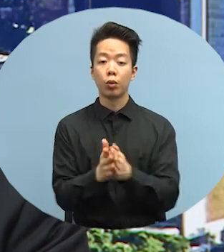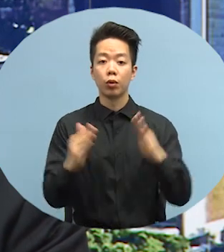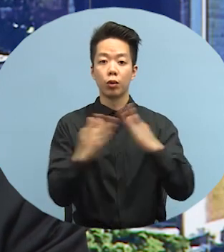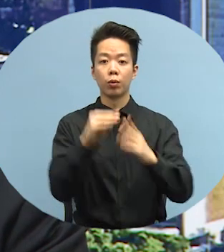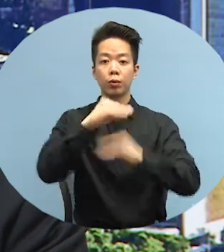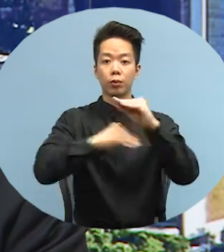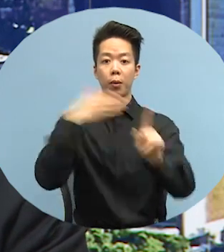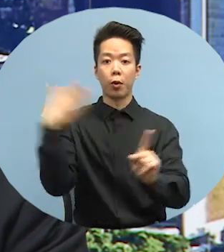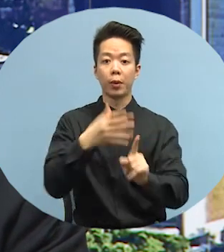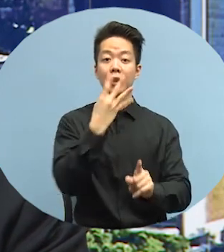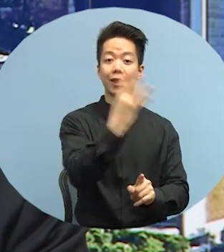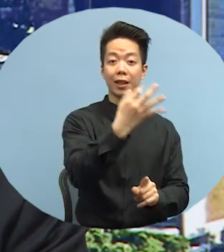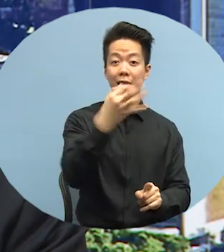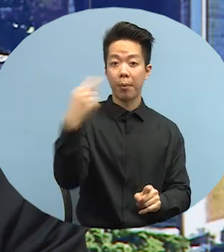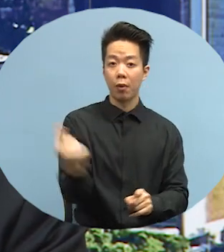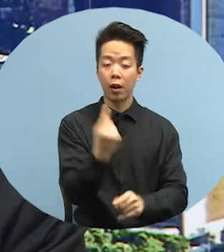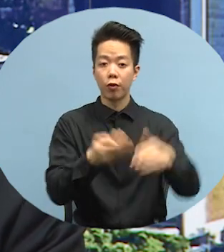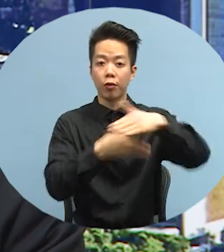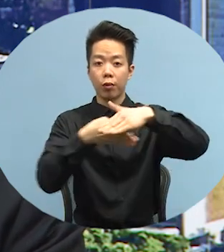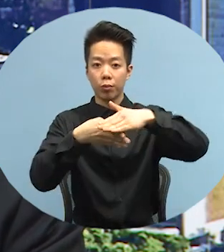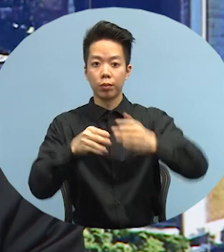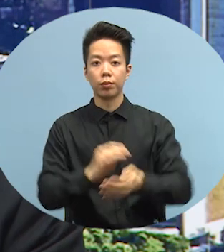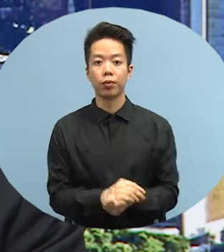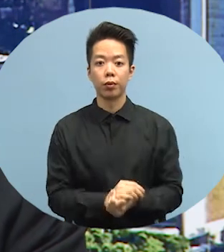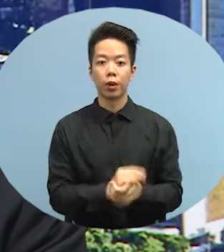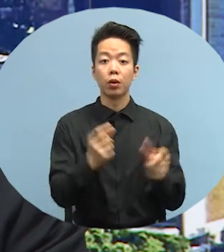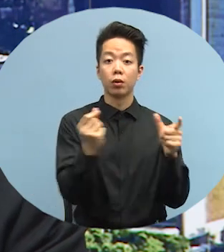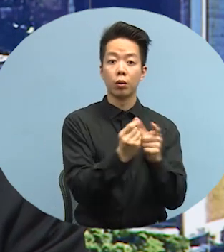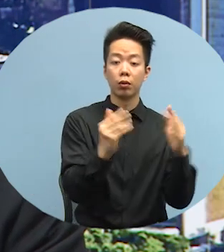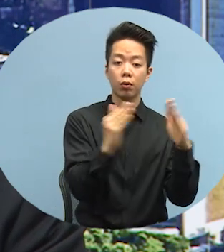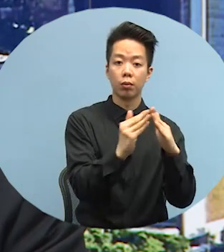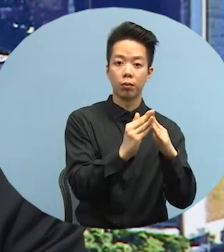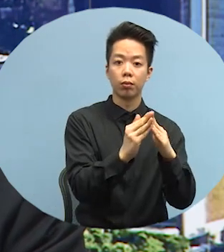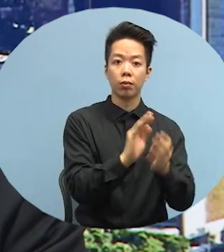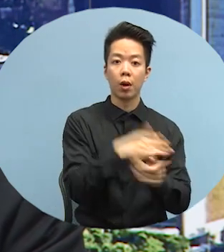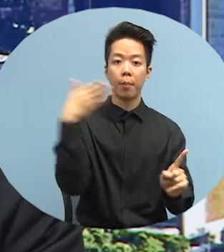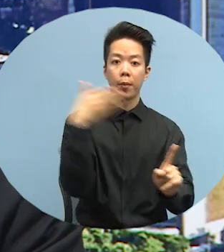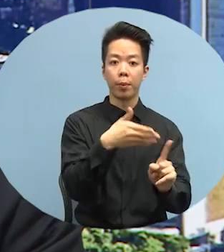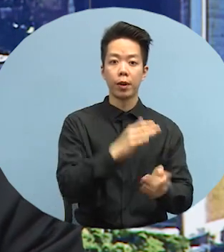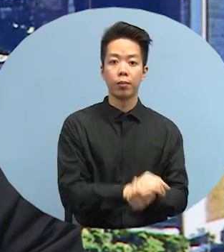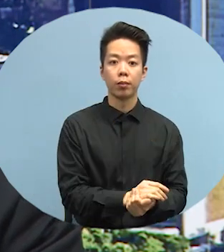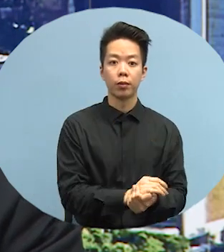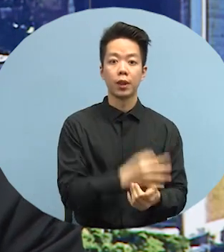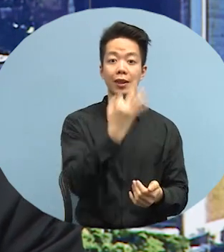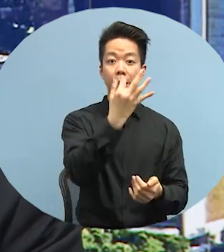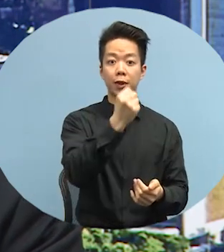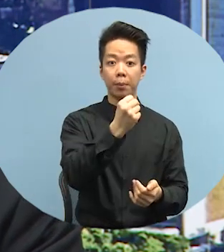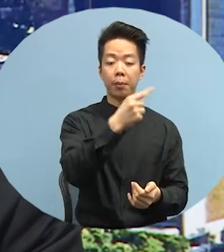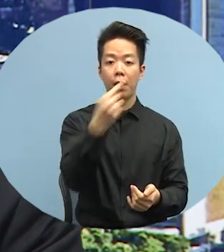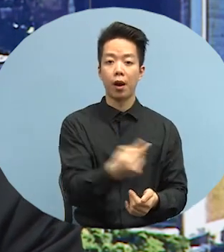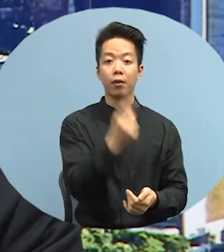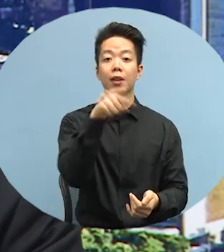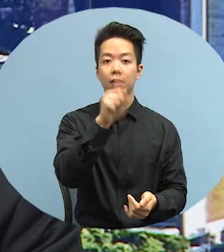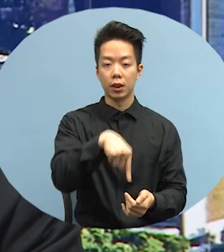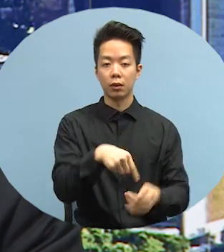應目標嘅430,000個單位裏邊，公營房屋供應嘅目標咧係